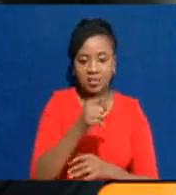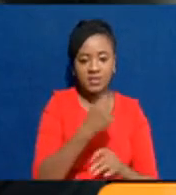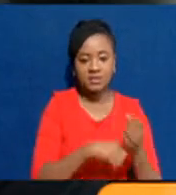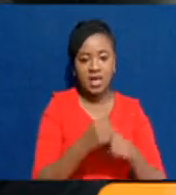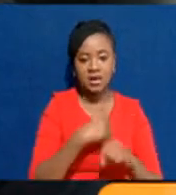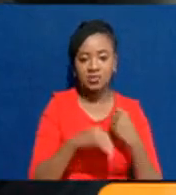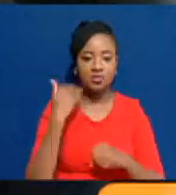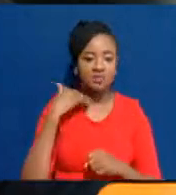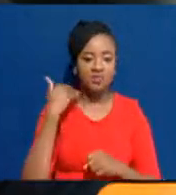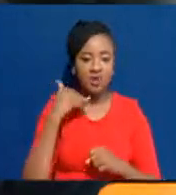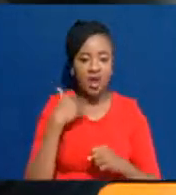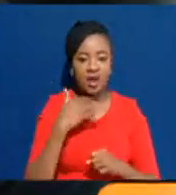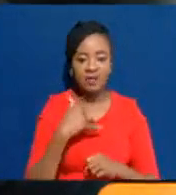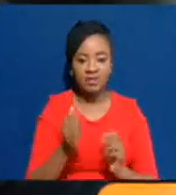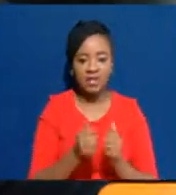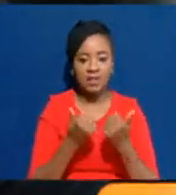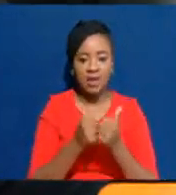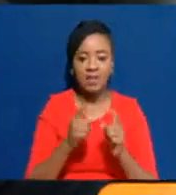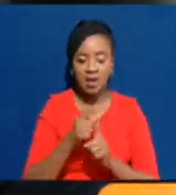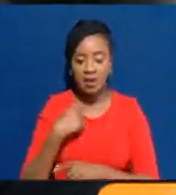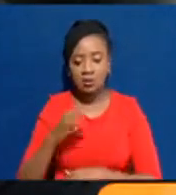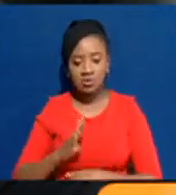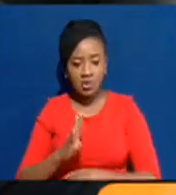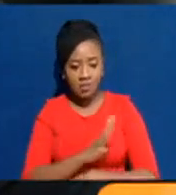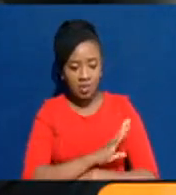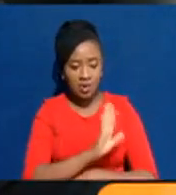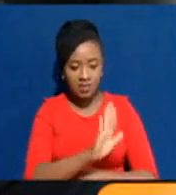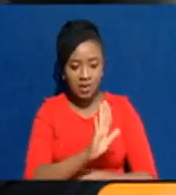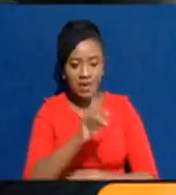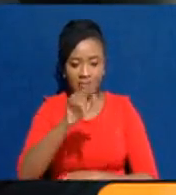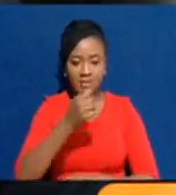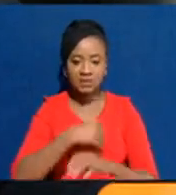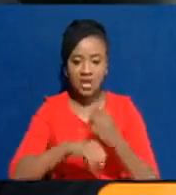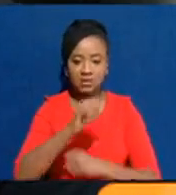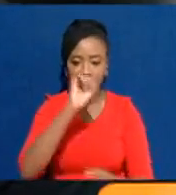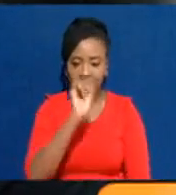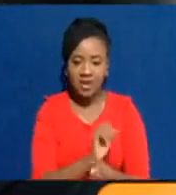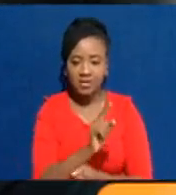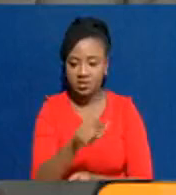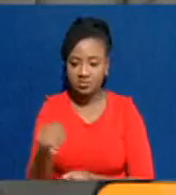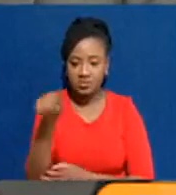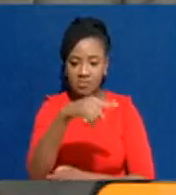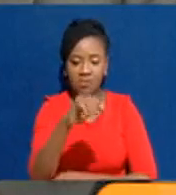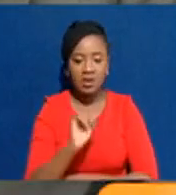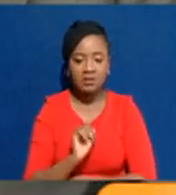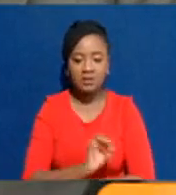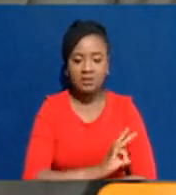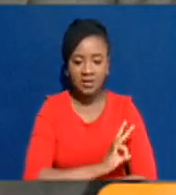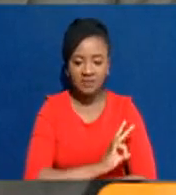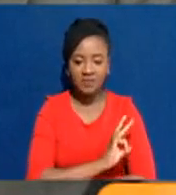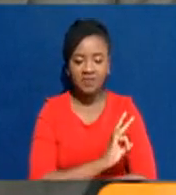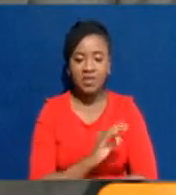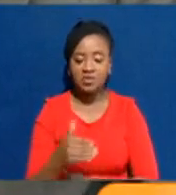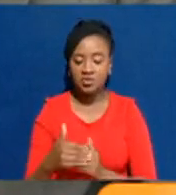cartel, and ask the board to take action against the culpable staff. Katika siku saba